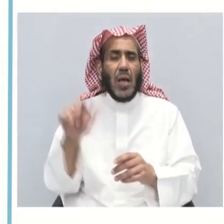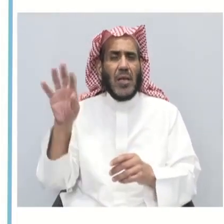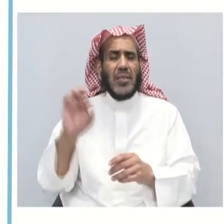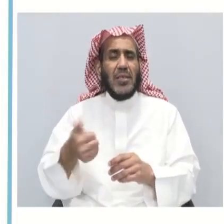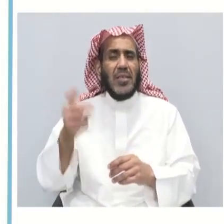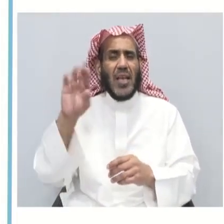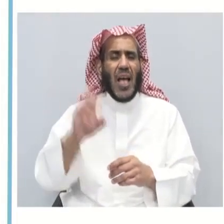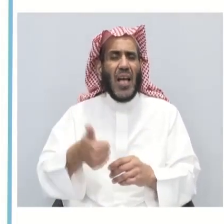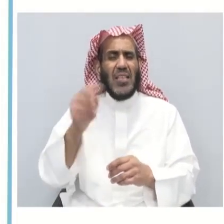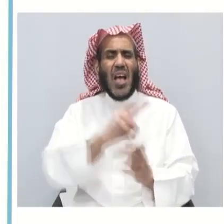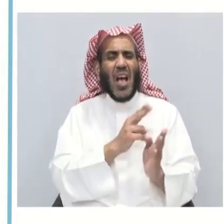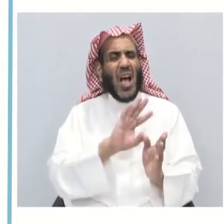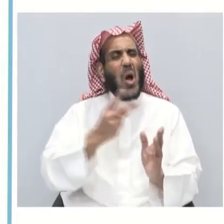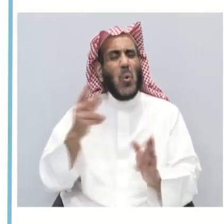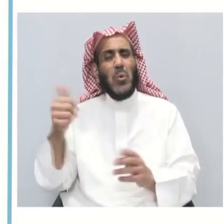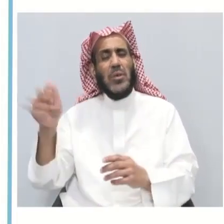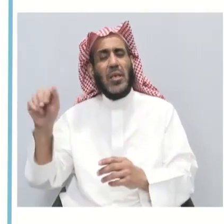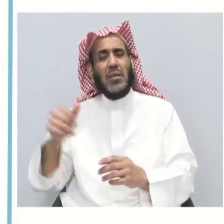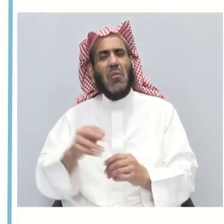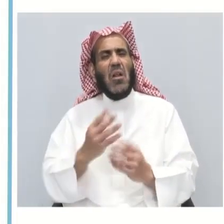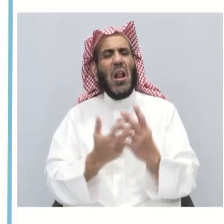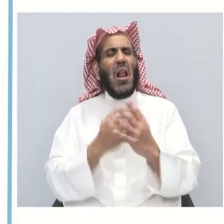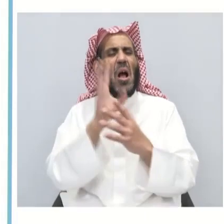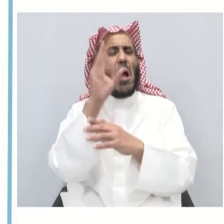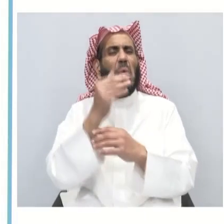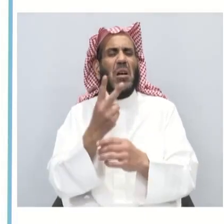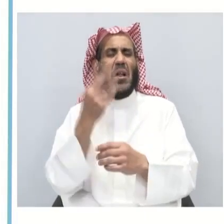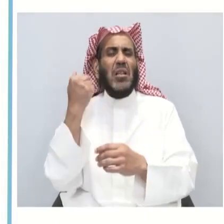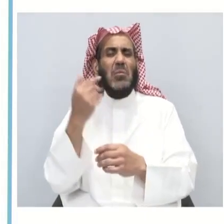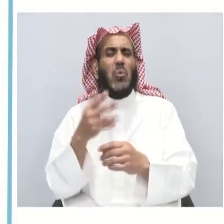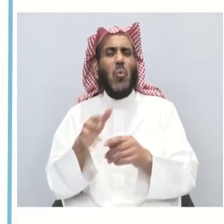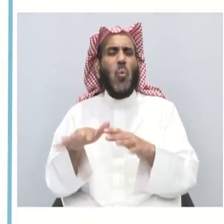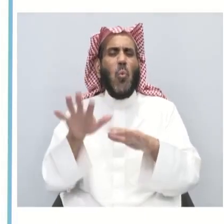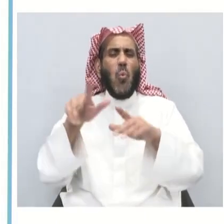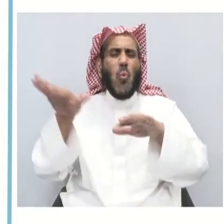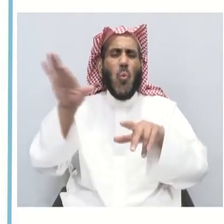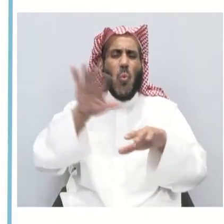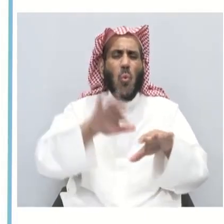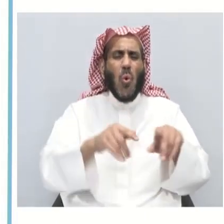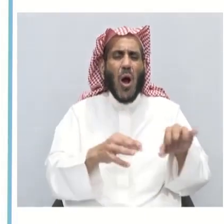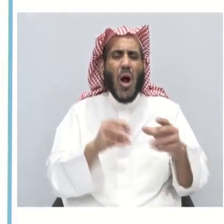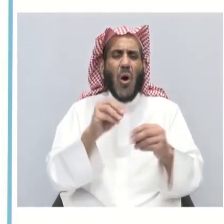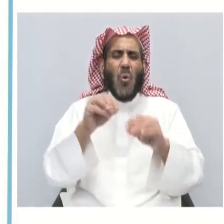أو سرخسيات، في الغابات القديمة تغمر في الماء والطين،